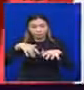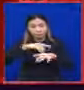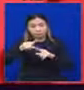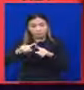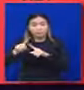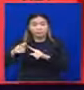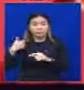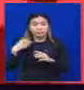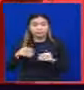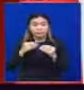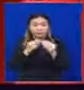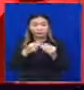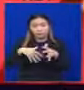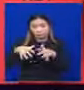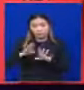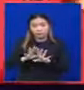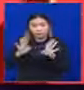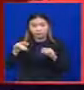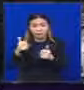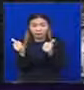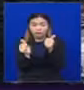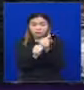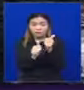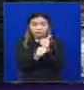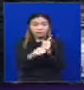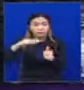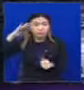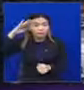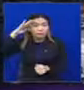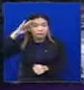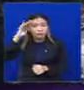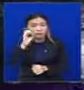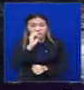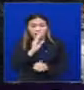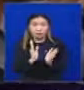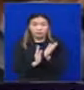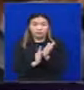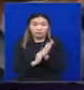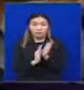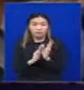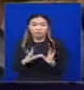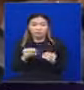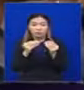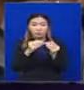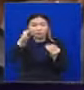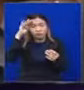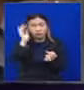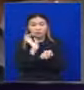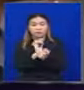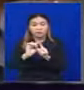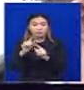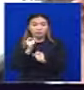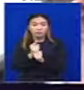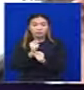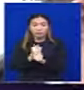ารสื่อสารให้การต้อนรับผู้ช่วยผู้บัญชาการทหารบกกล่าวว่าขอชื่นชมกำลังพลที่ใช้ความรู้ความสาม